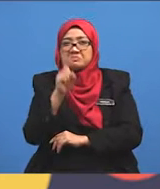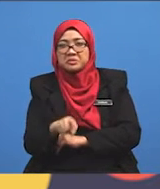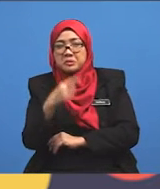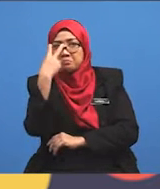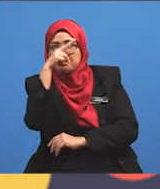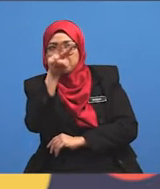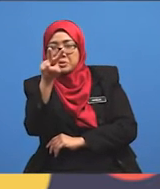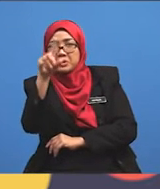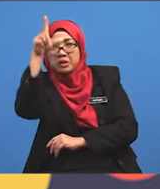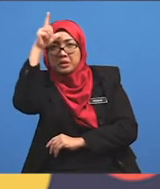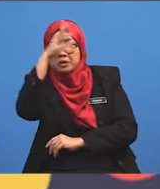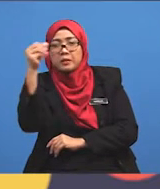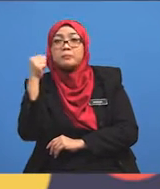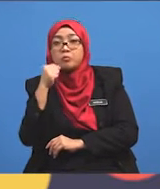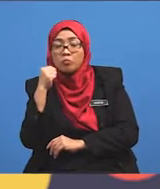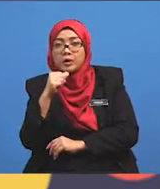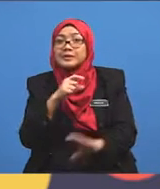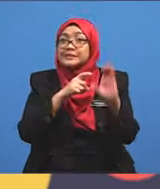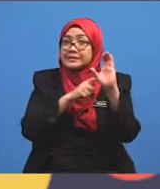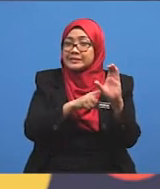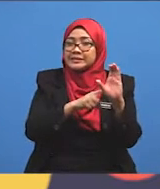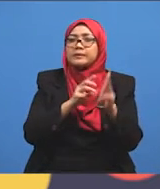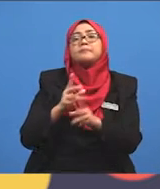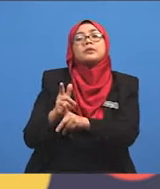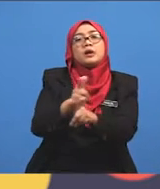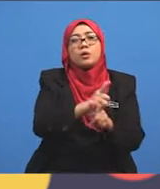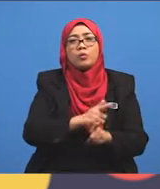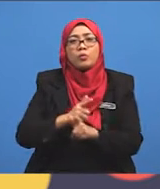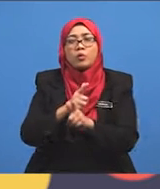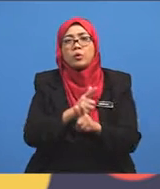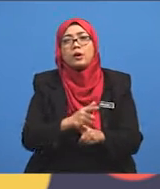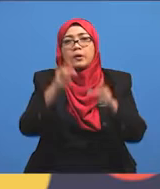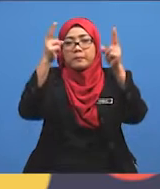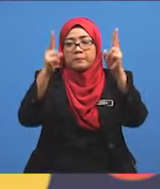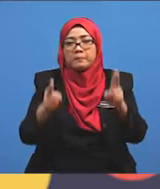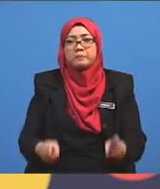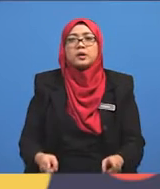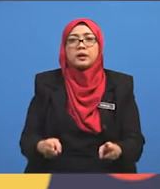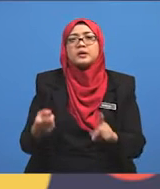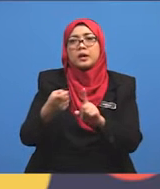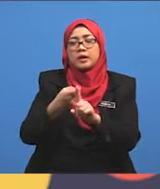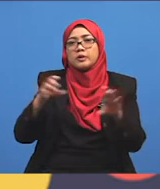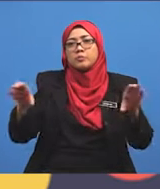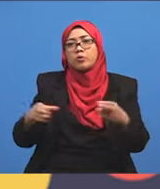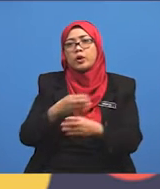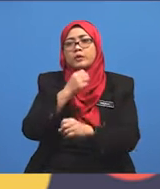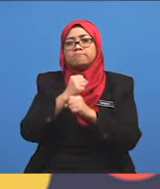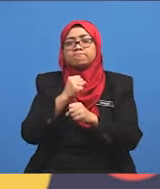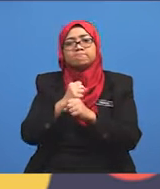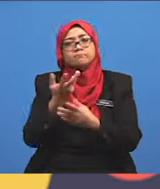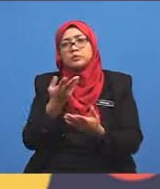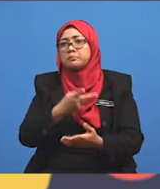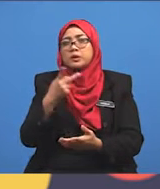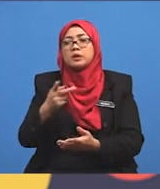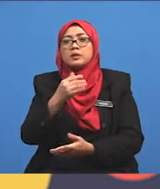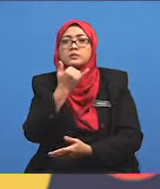perempuan. C. Mengawal umatnya daripada perkara mungkar dan keji. D. Menunjukkan